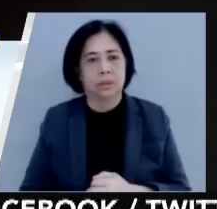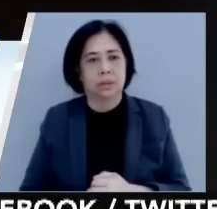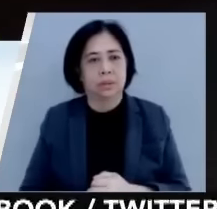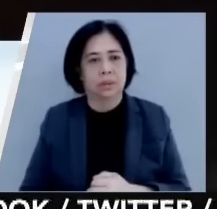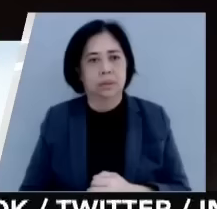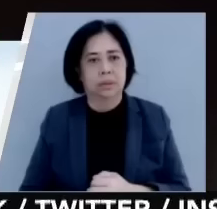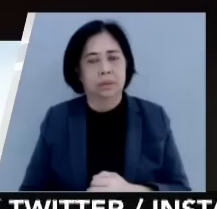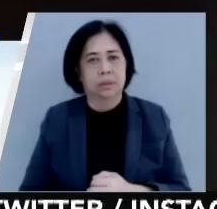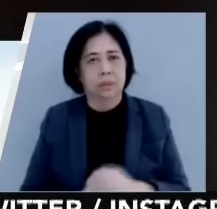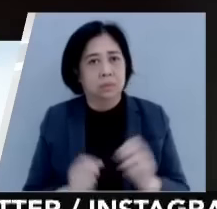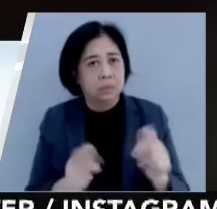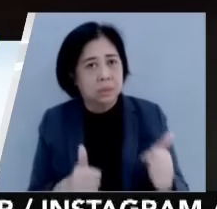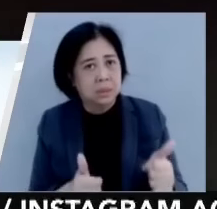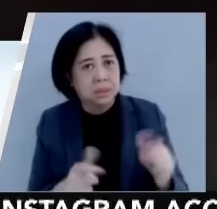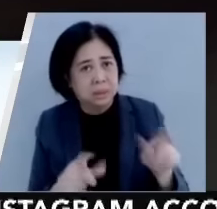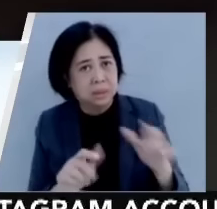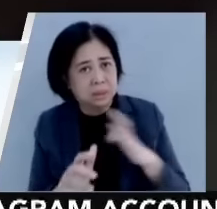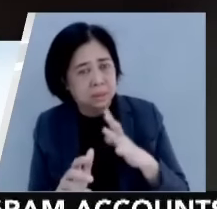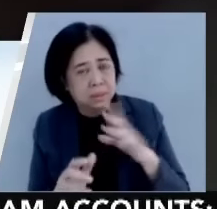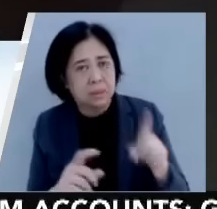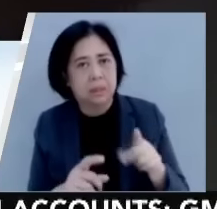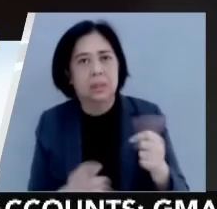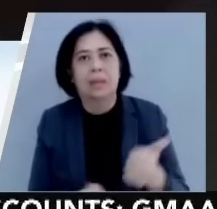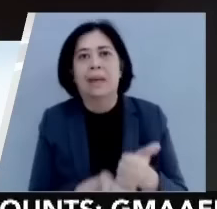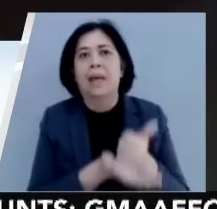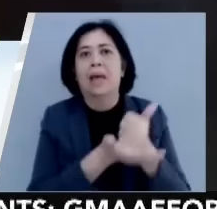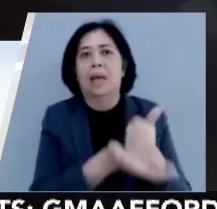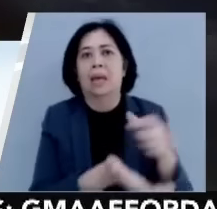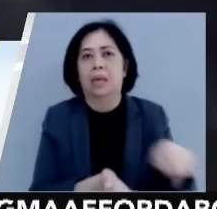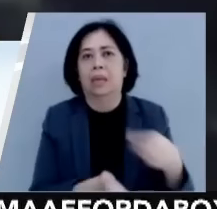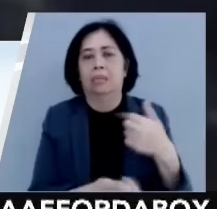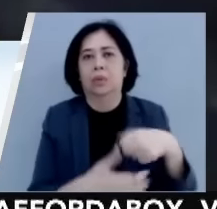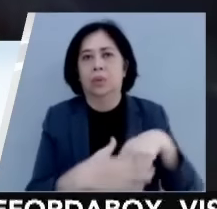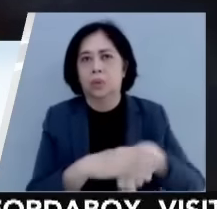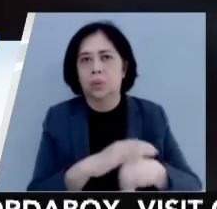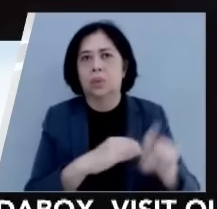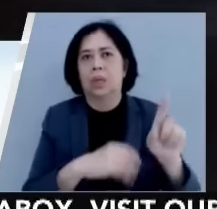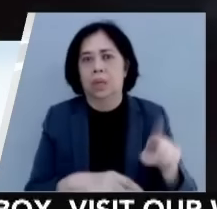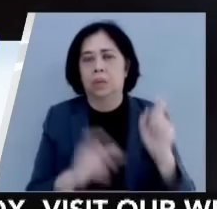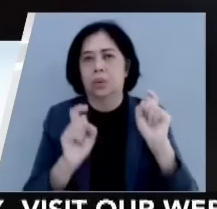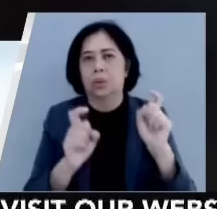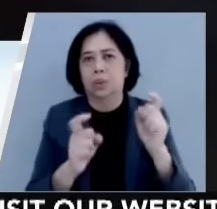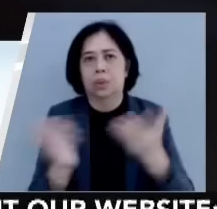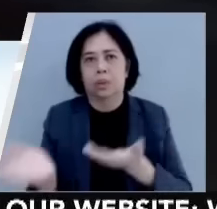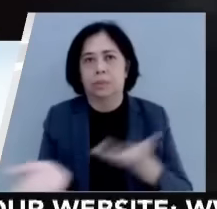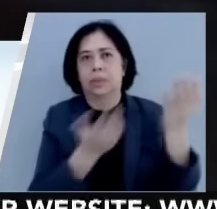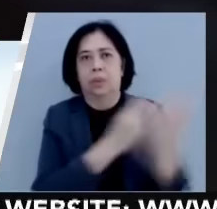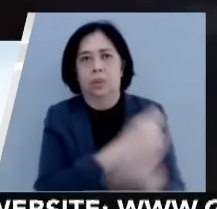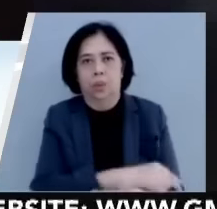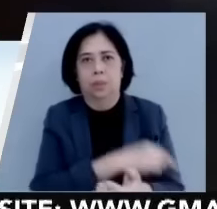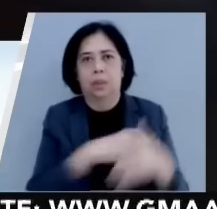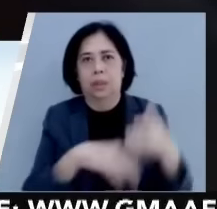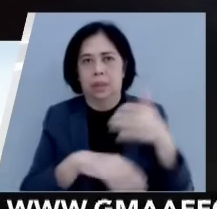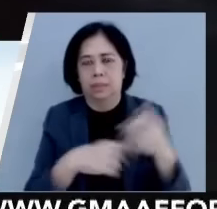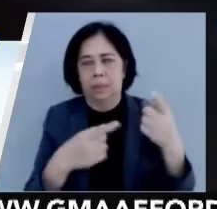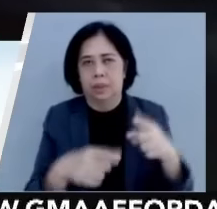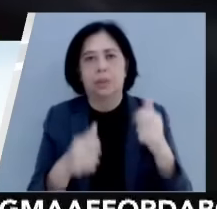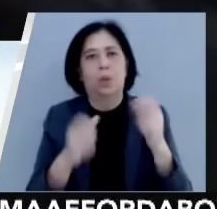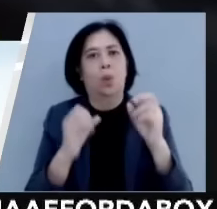kayaan. Isang buntis ang tinulungang mga anak sa loob ng kanilang bahay. Agad namang nadala sa ospital ang makina at nasa mabuti na